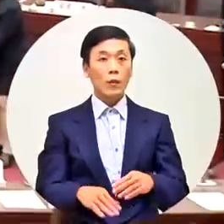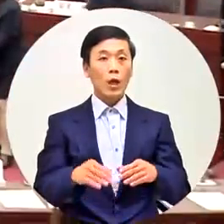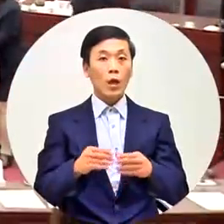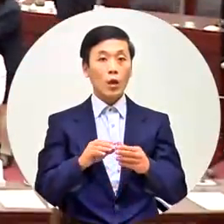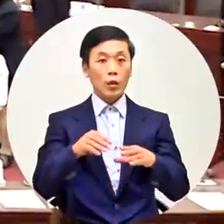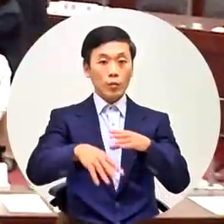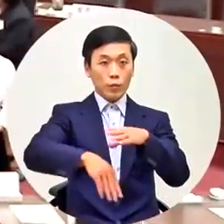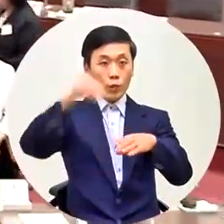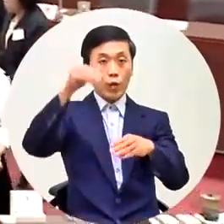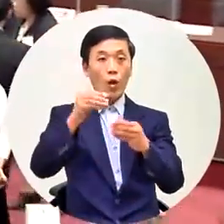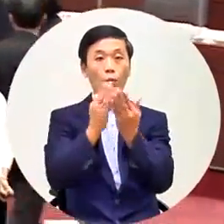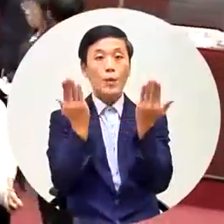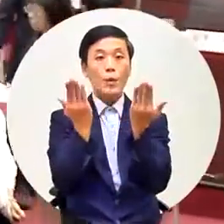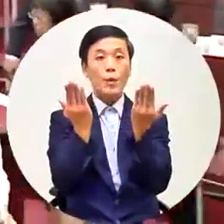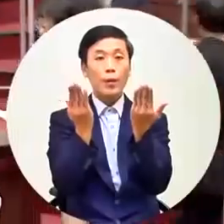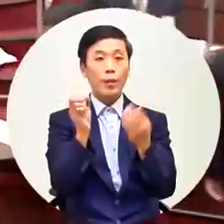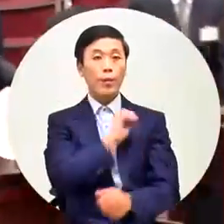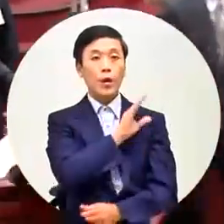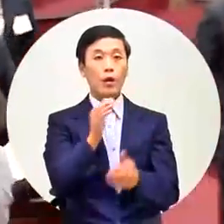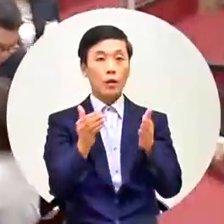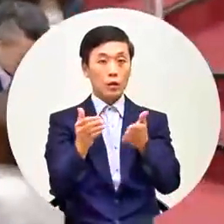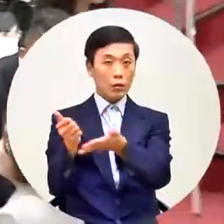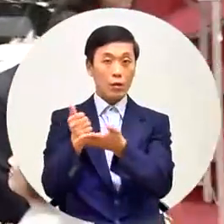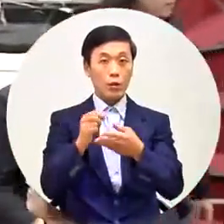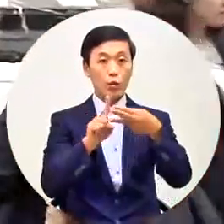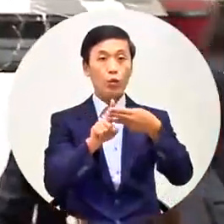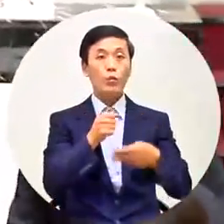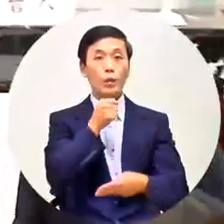请主持人宣布开票结果。